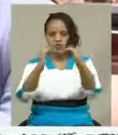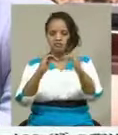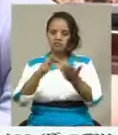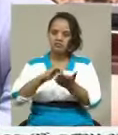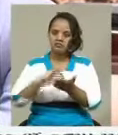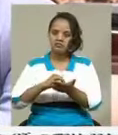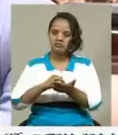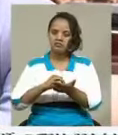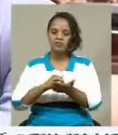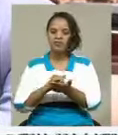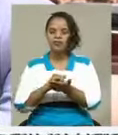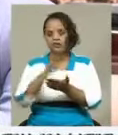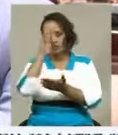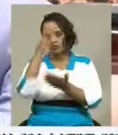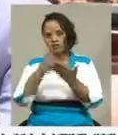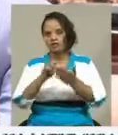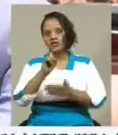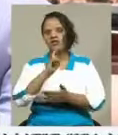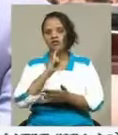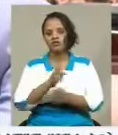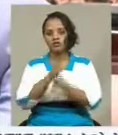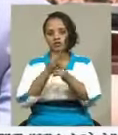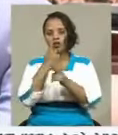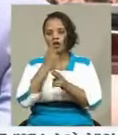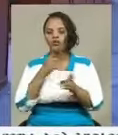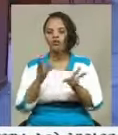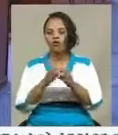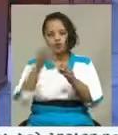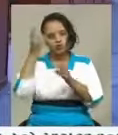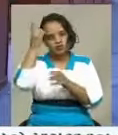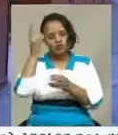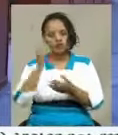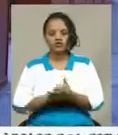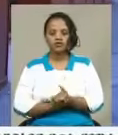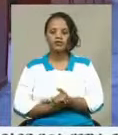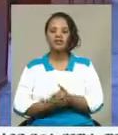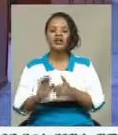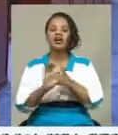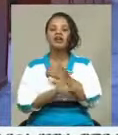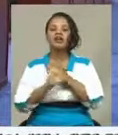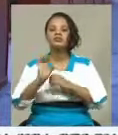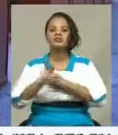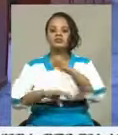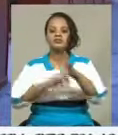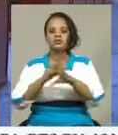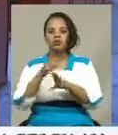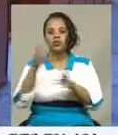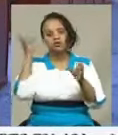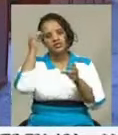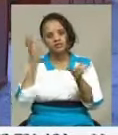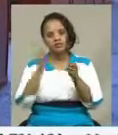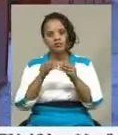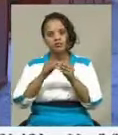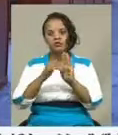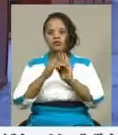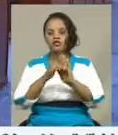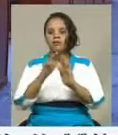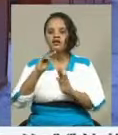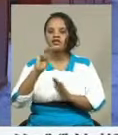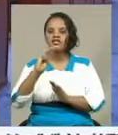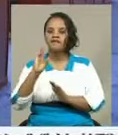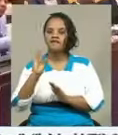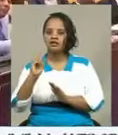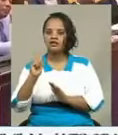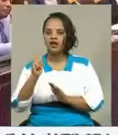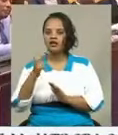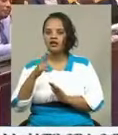ተደጋጋሚ እንዲፈጠሩ በዚሁ ለመጠየቅ ነው። ክቡር አፈ ጉባኤውና ኮሚሽነሮቹን የሀገራዊ ምክክር ኮሚሽን ሰብሳቢ ፕሮፌሰር መስፍን አራያ ሀገራዊ